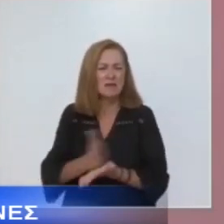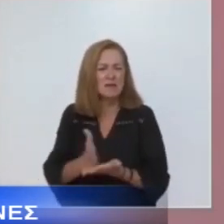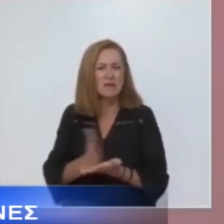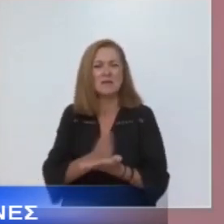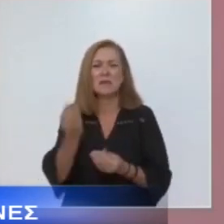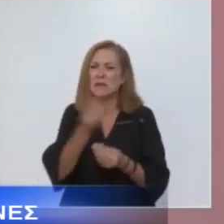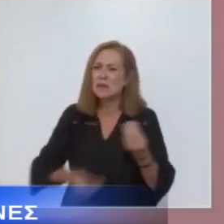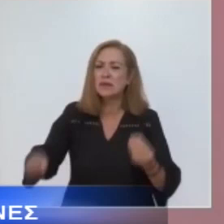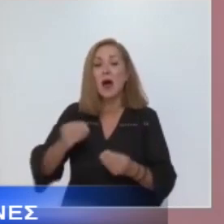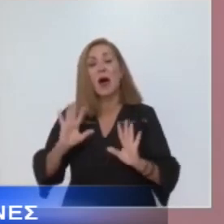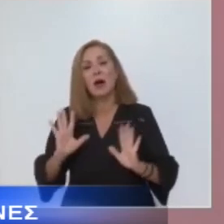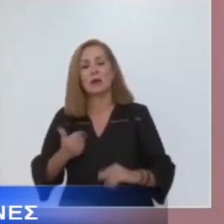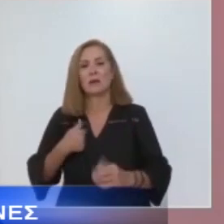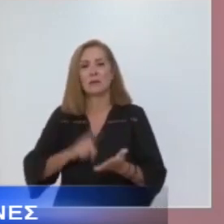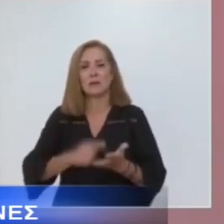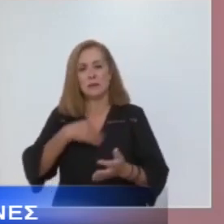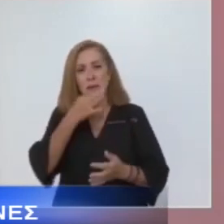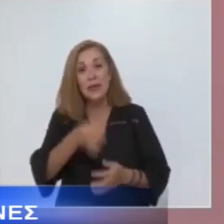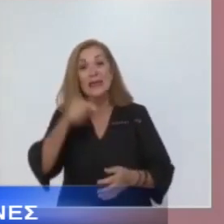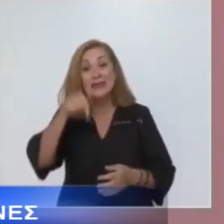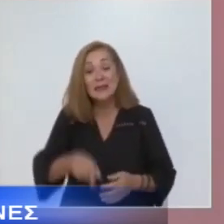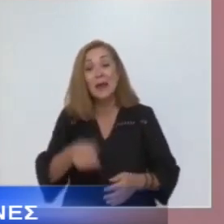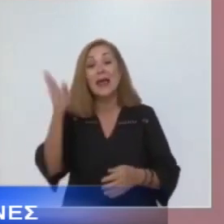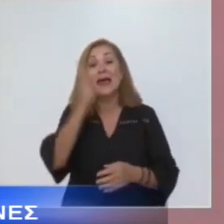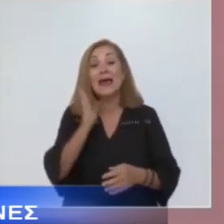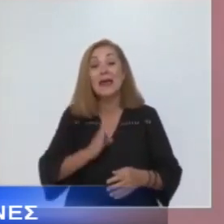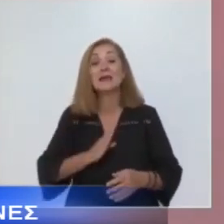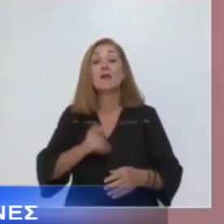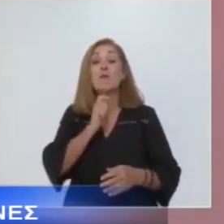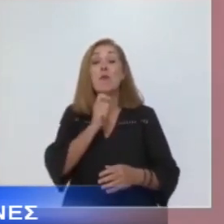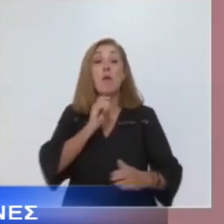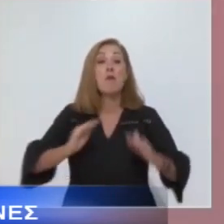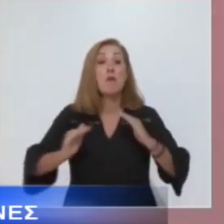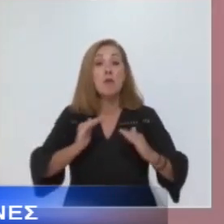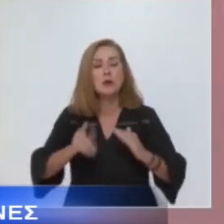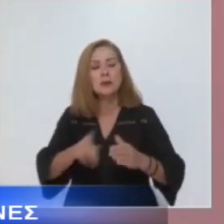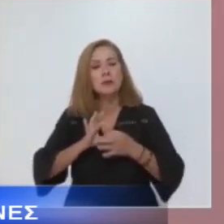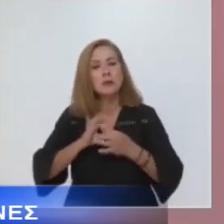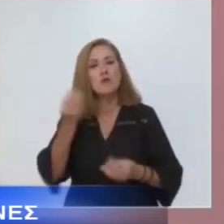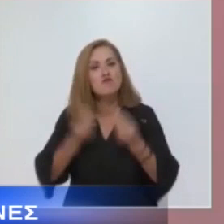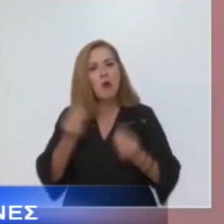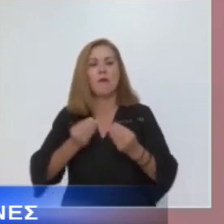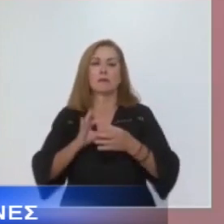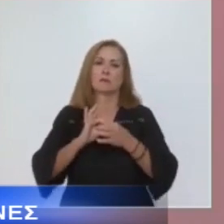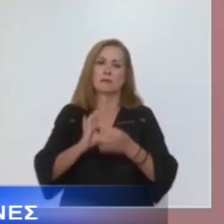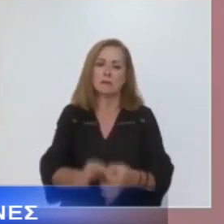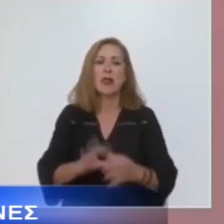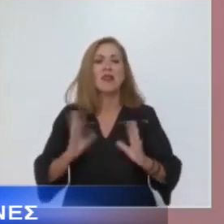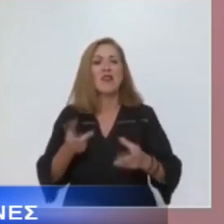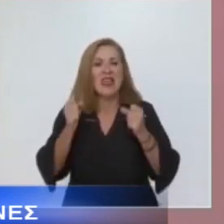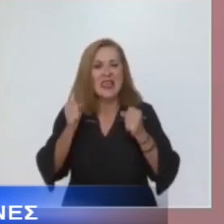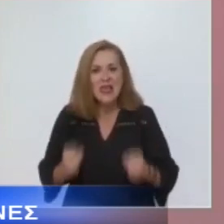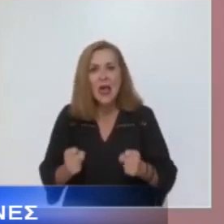Όμως πρέπει να τονίσουμε ότι σήμερα η κρίση πολιτικής προστασίας Θεσσαλίας συνεχίζεται. ως πλέον μια κρίση δημόσιας υγείας και